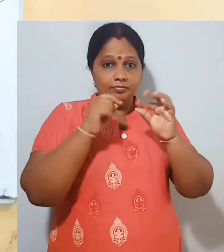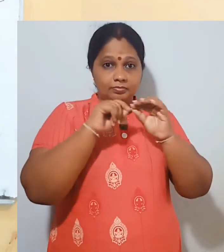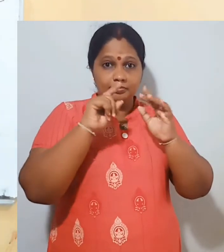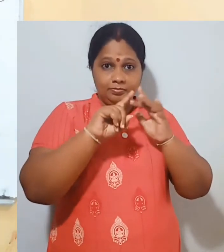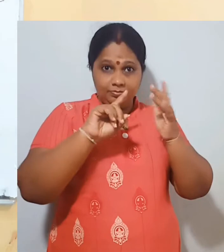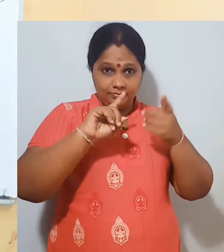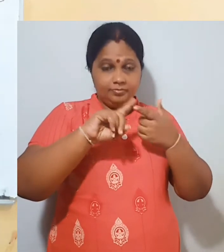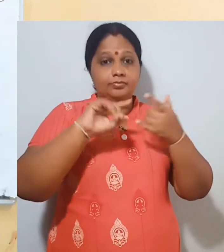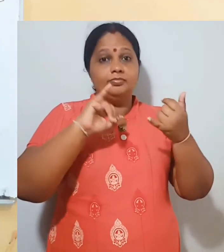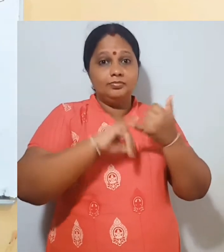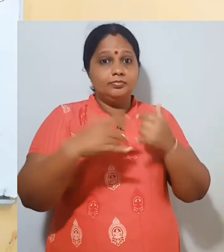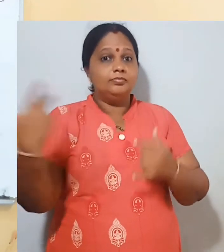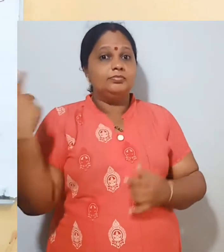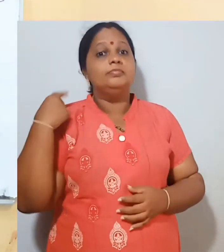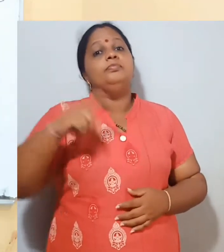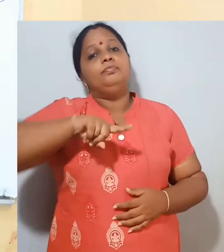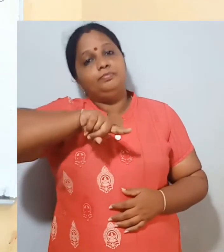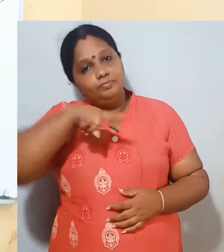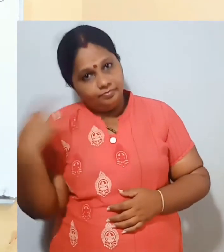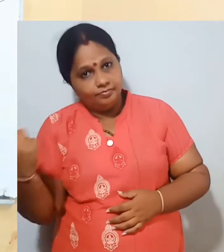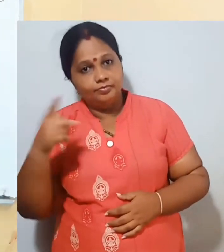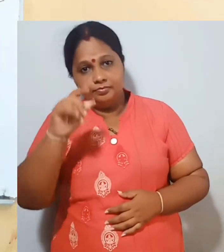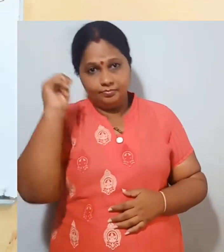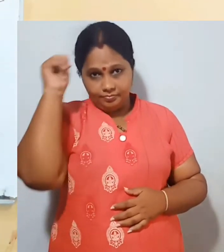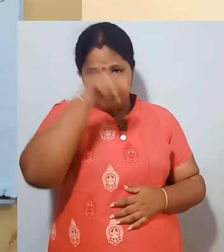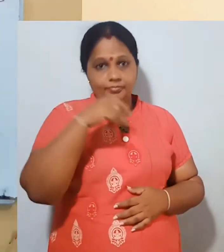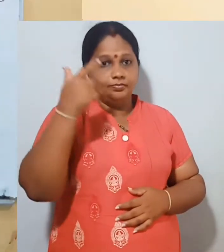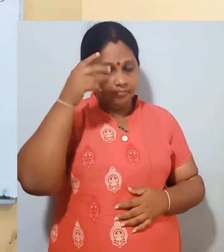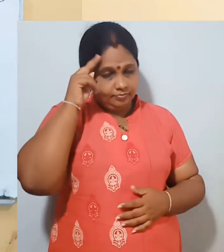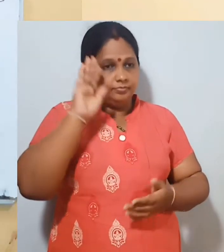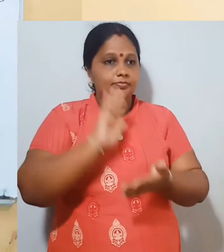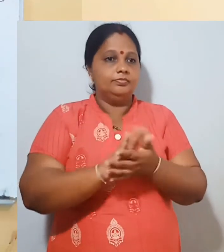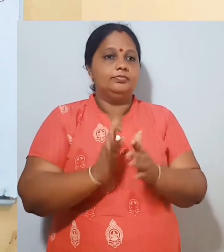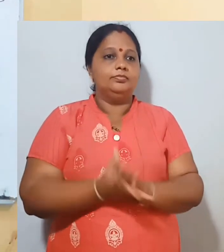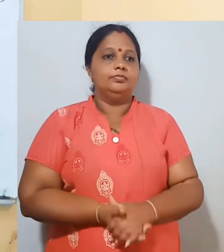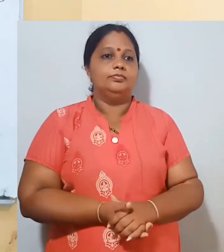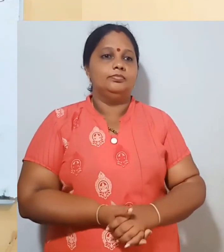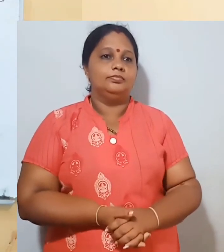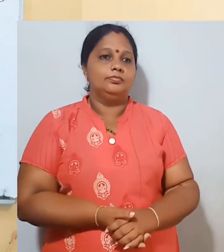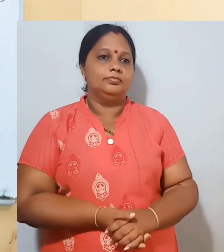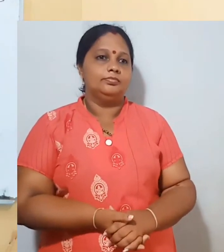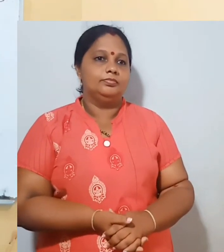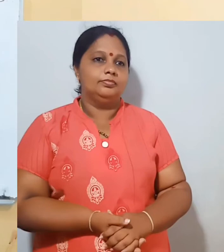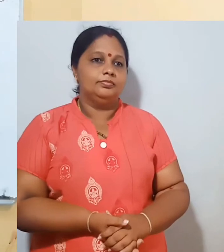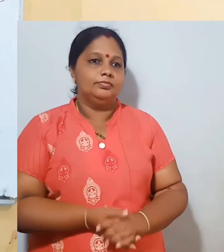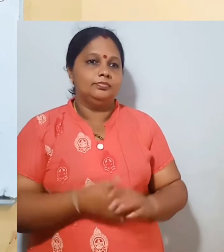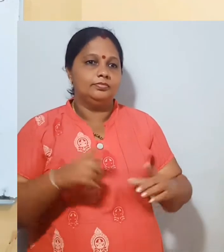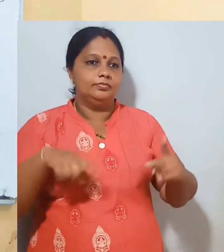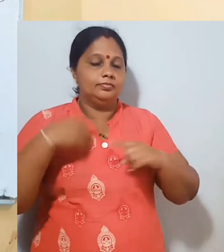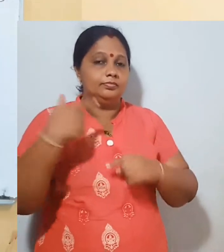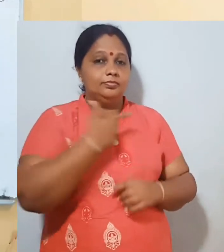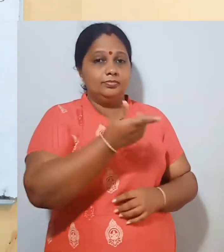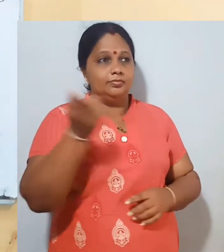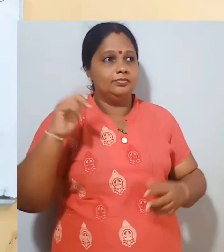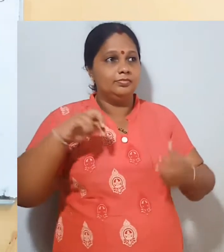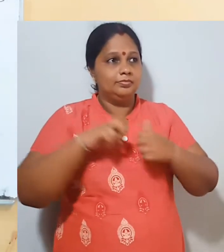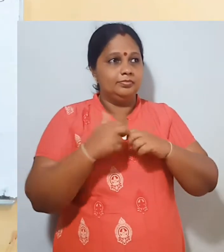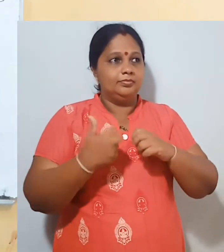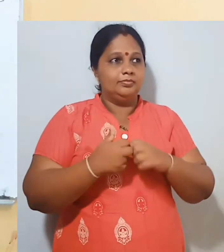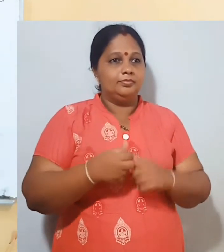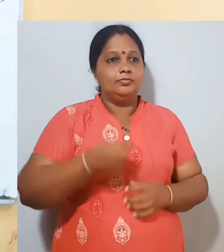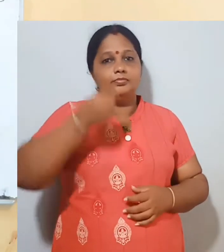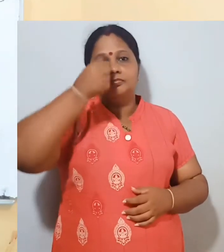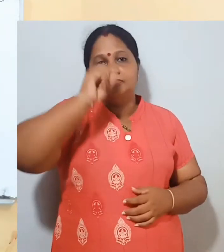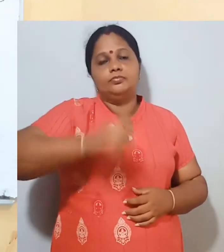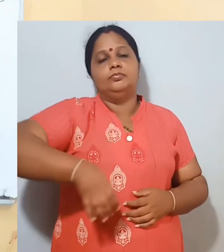வேற. அந்த விஷயத்துல நீங்க தெளிவாக இருந்து கொள்ள வேண்டும். அடுத்த நம்ம சூழல்ல இருக்கிற பொதுவான பிரச்சனை நஞ்சு